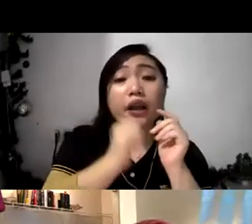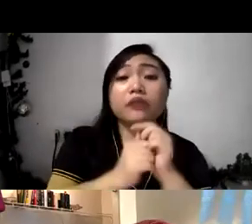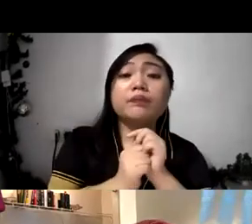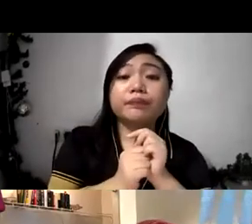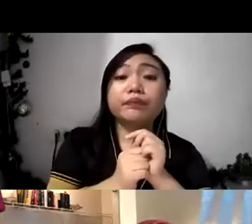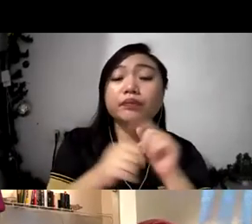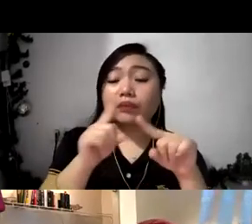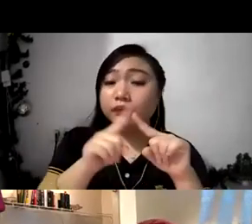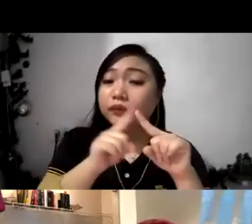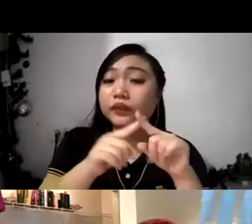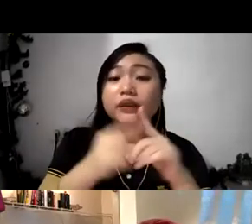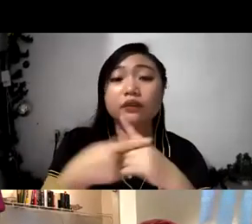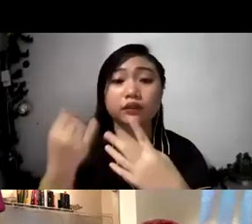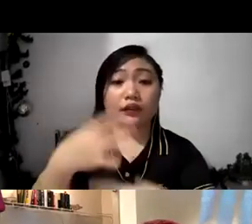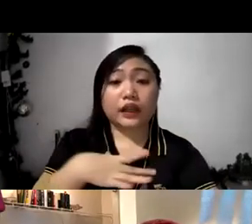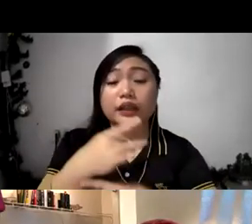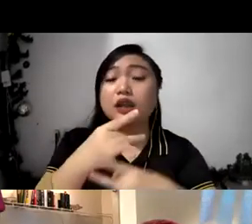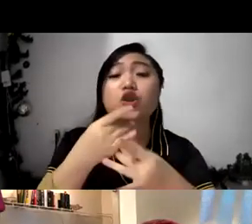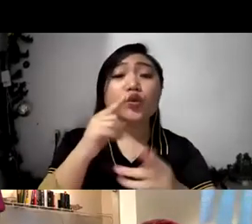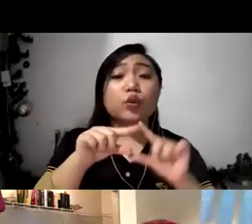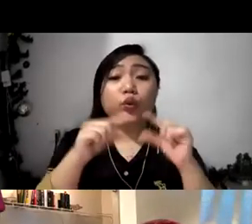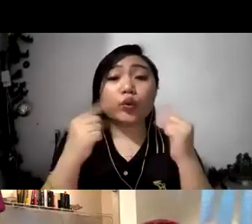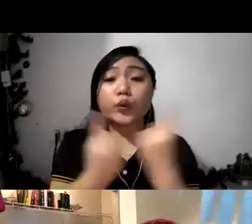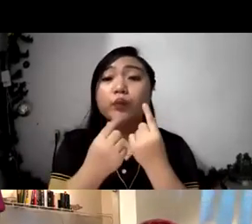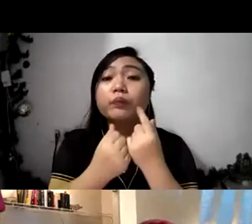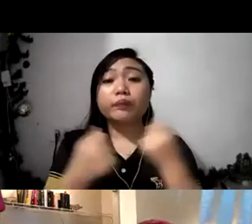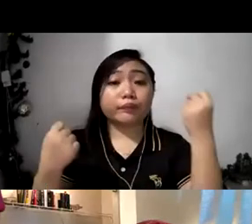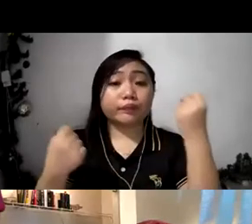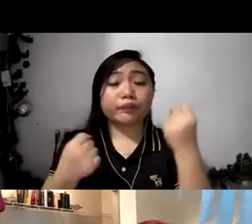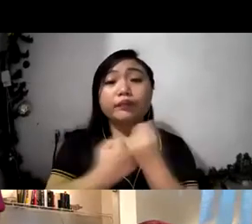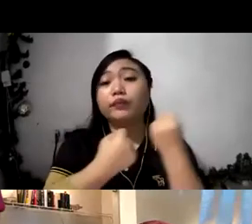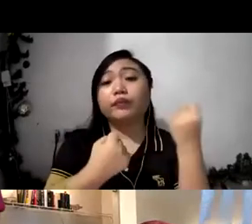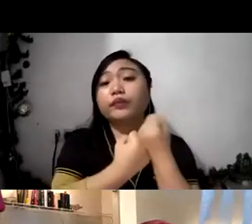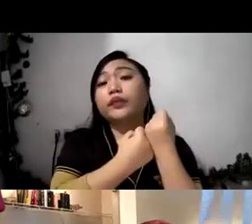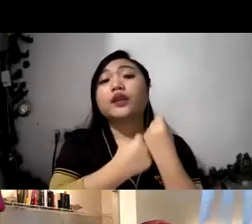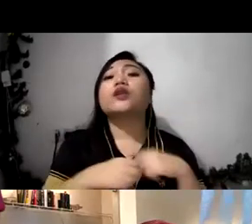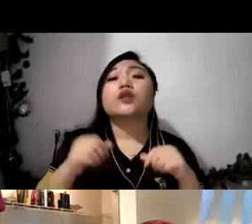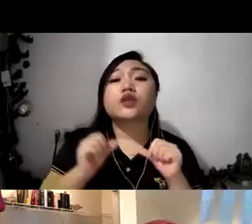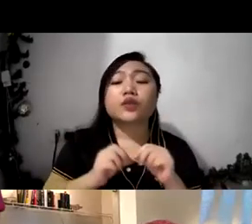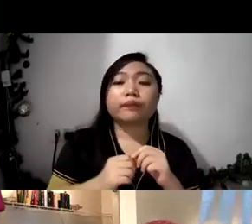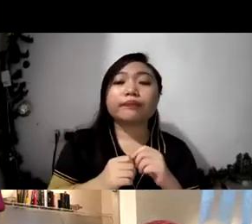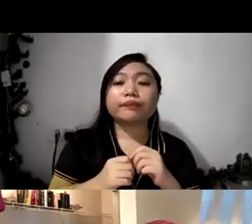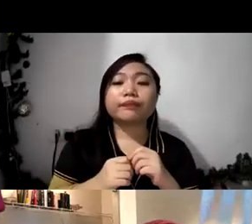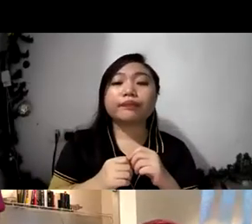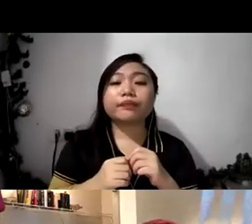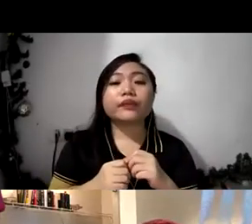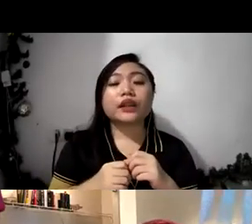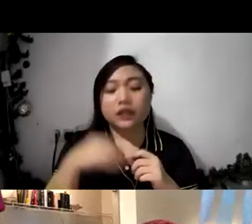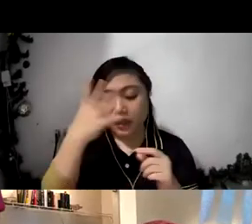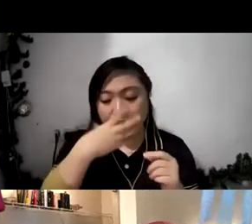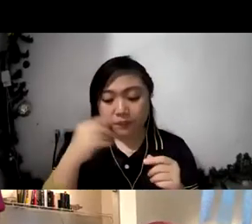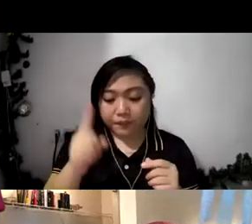academic interest group who are working towards the promotion of the Beijing Platform for Action. Ang magkagandahan lang na to,